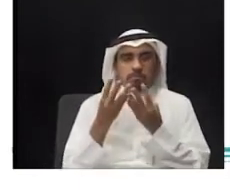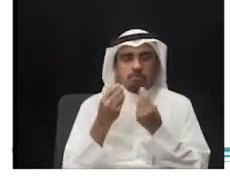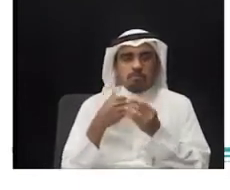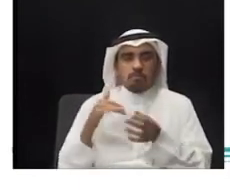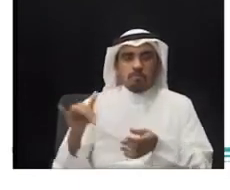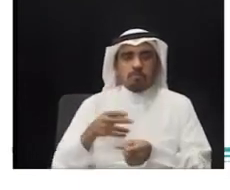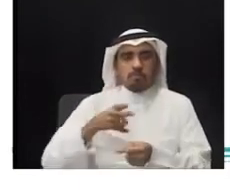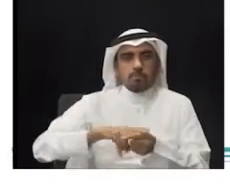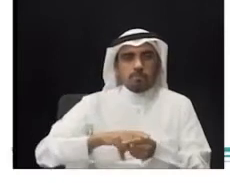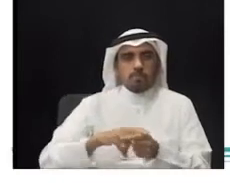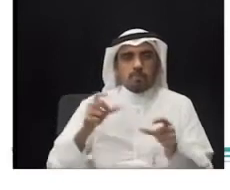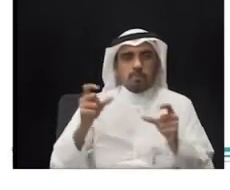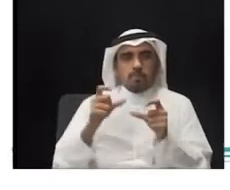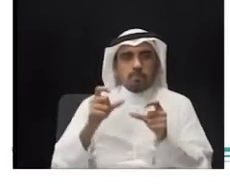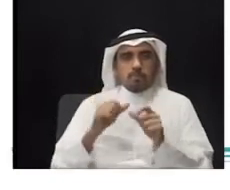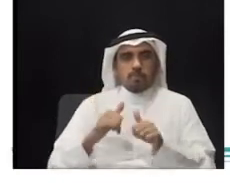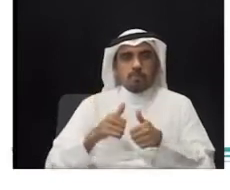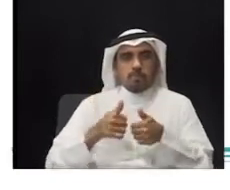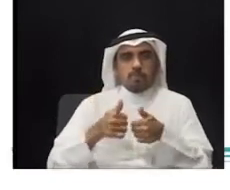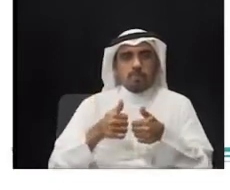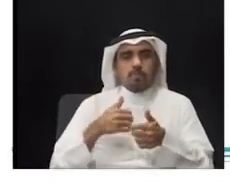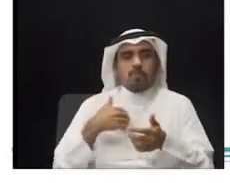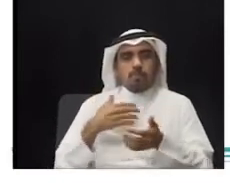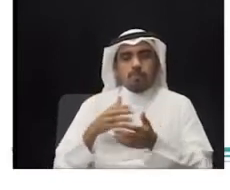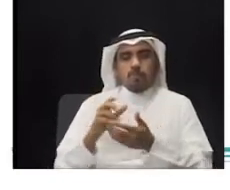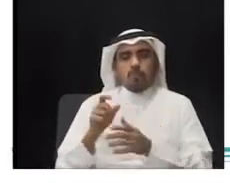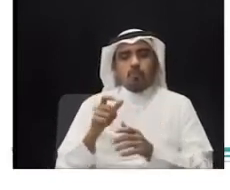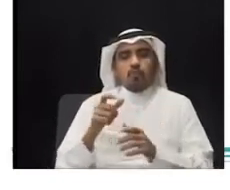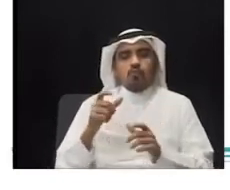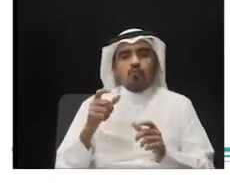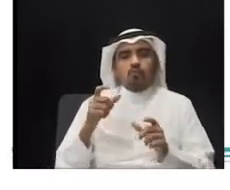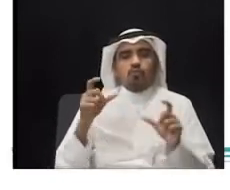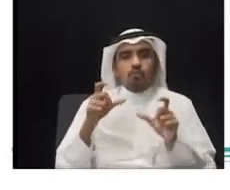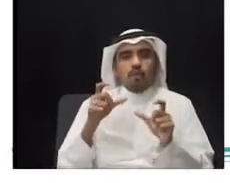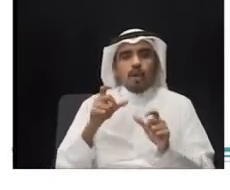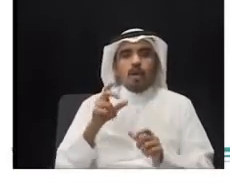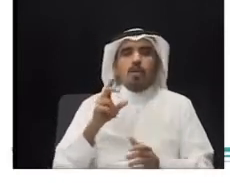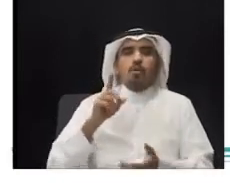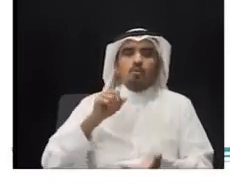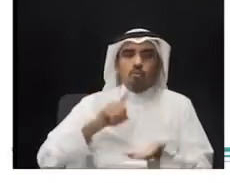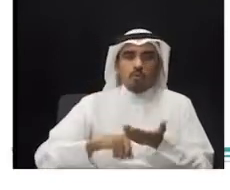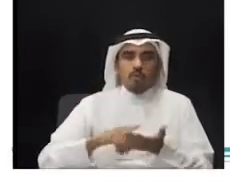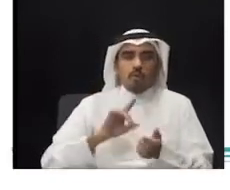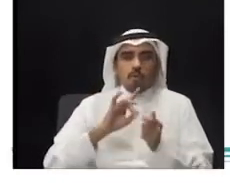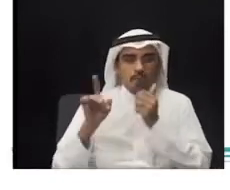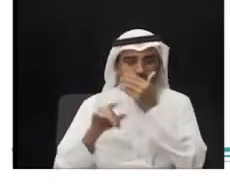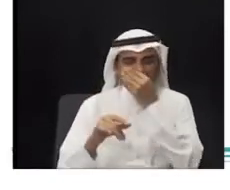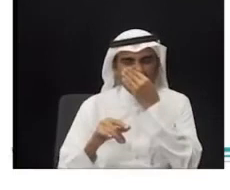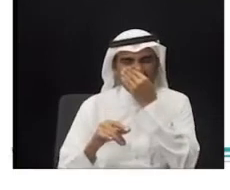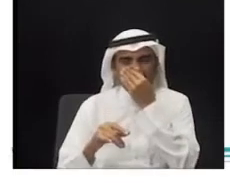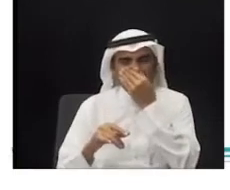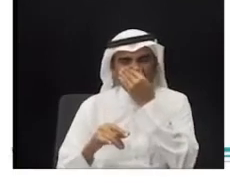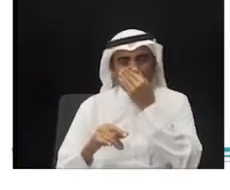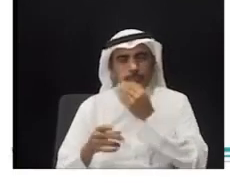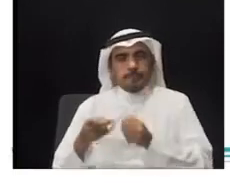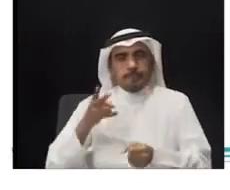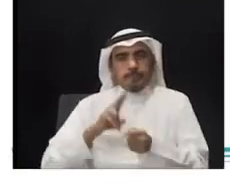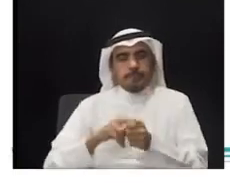تعلمنا ونعود إلى نص الانطلاق لنستخرج جملة مثبتة وأخرى منفية،